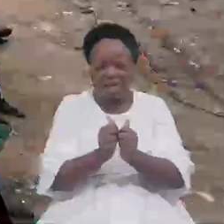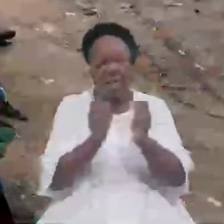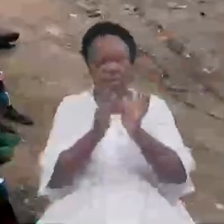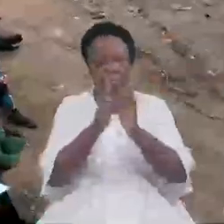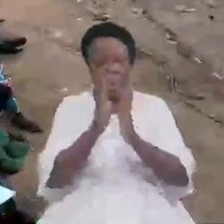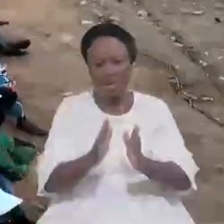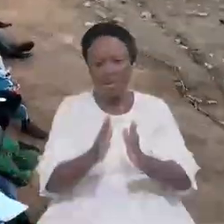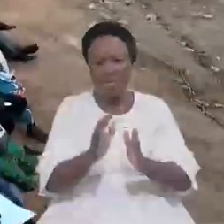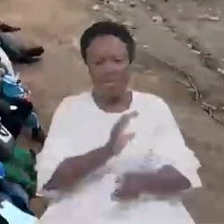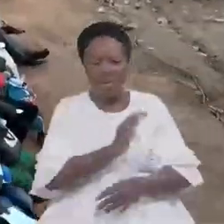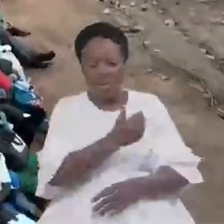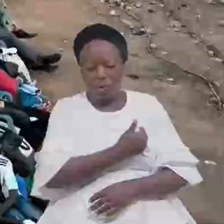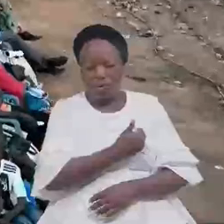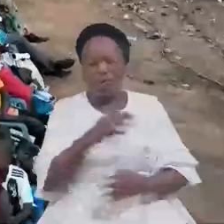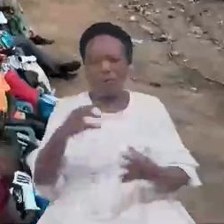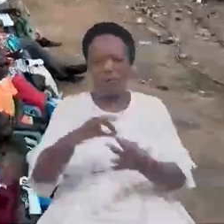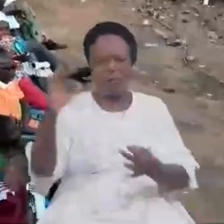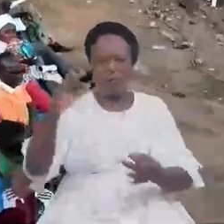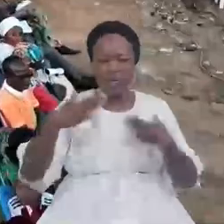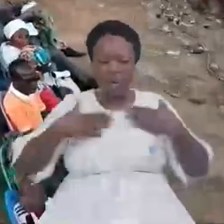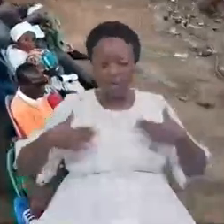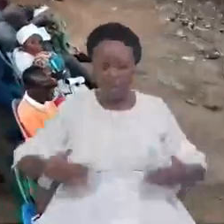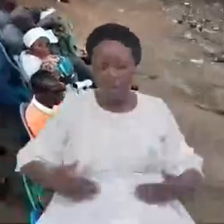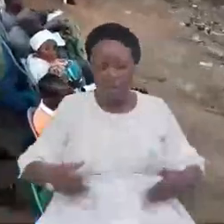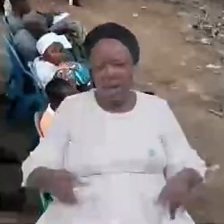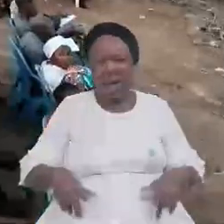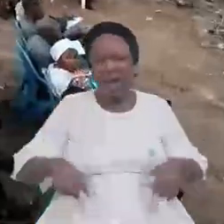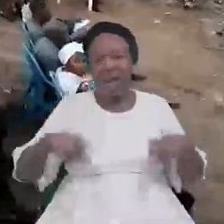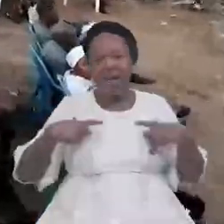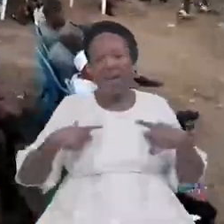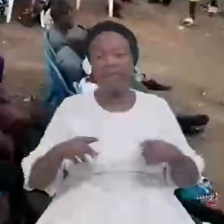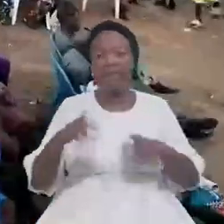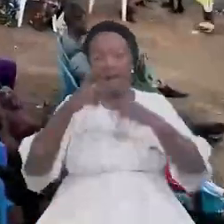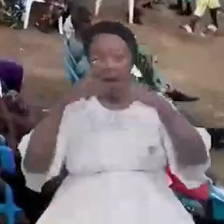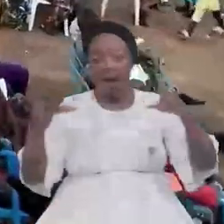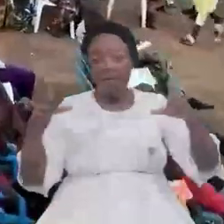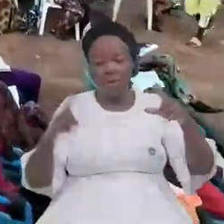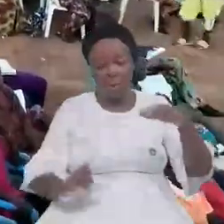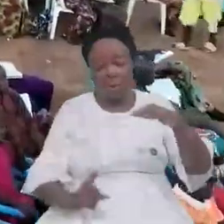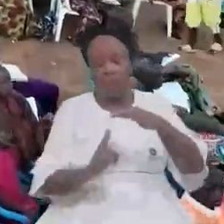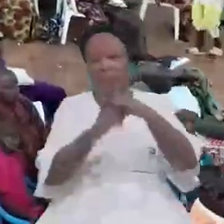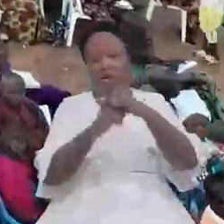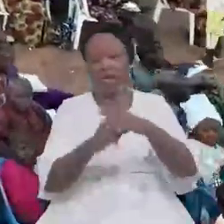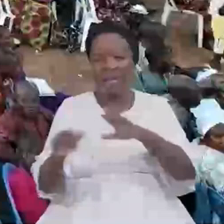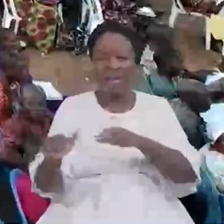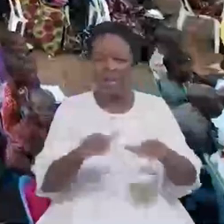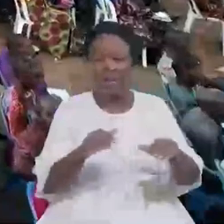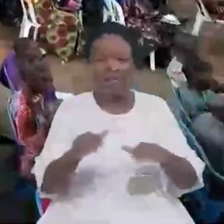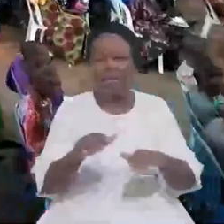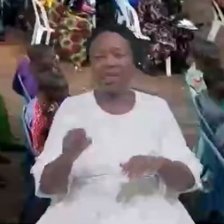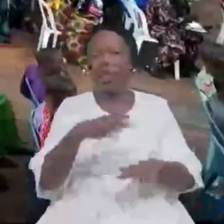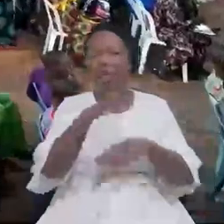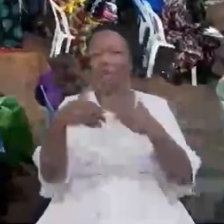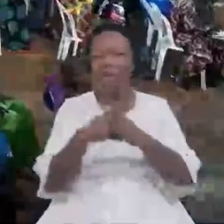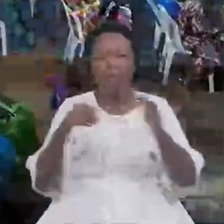L'âme, l'esprit, la vie, le langage, l'apparence, les activités. Le